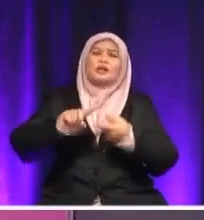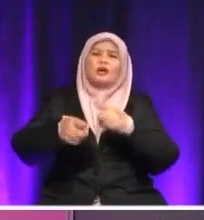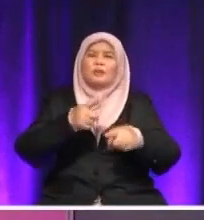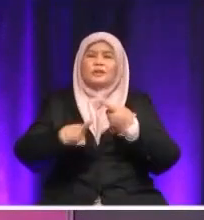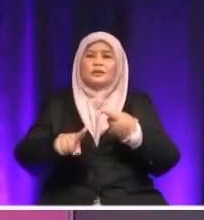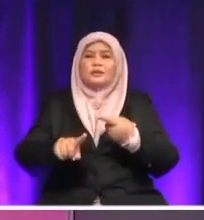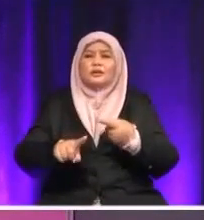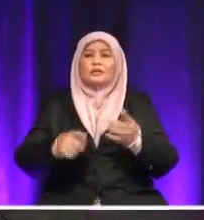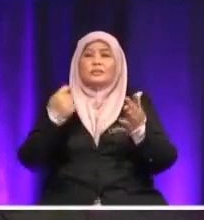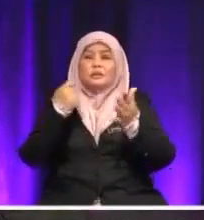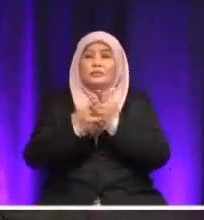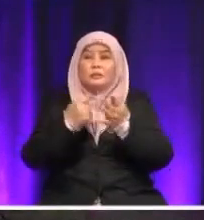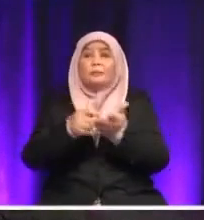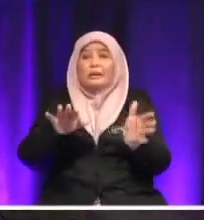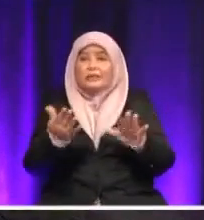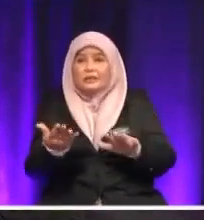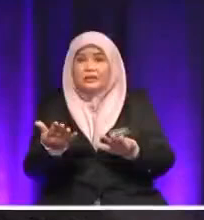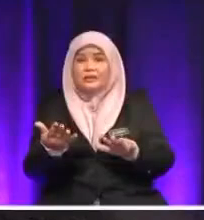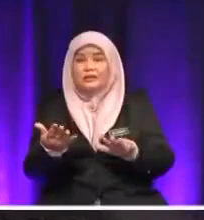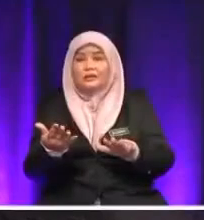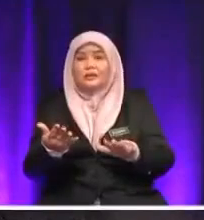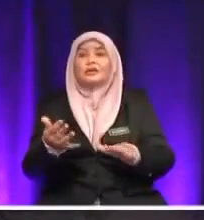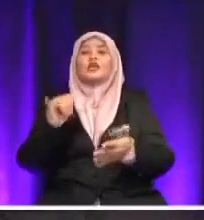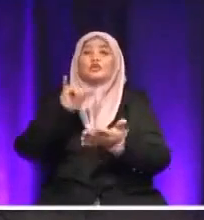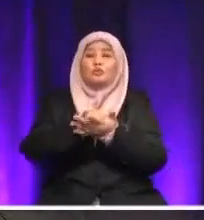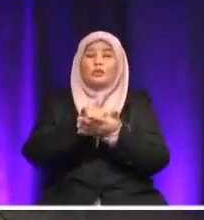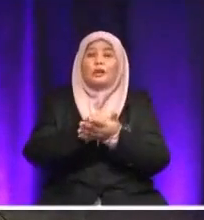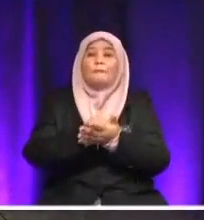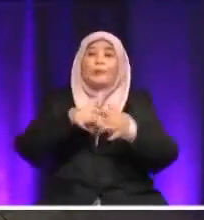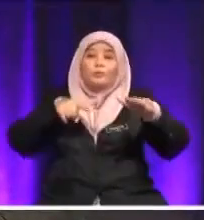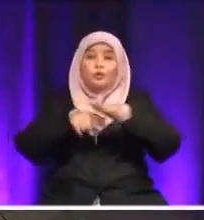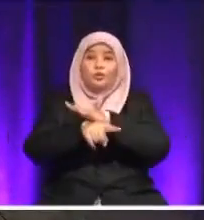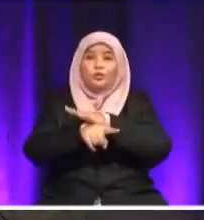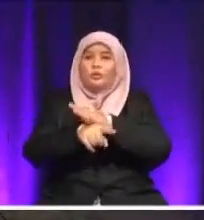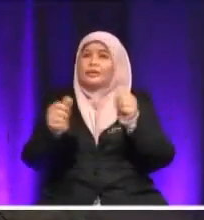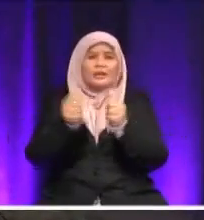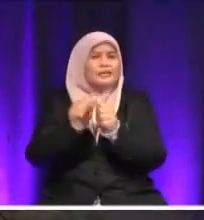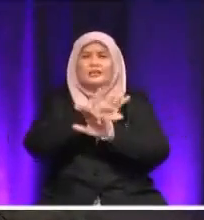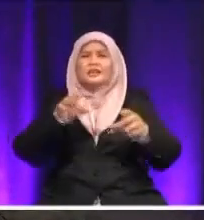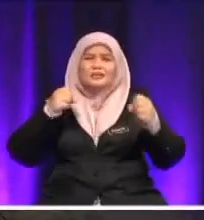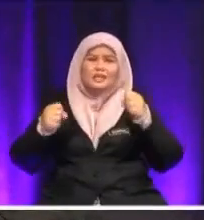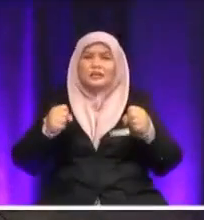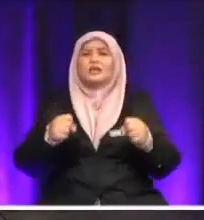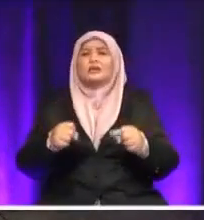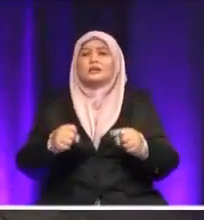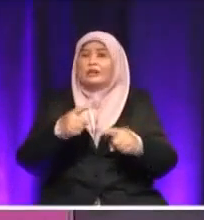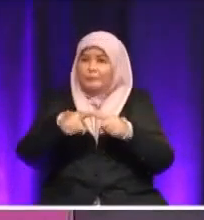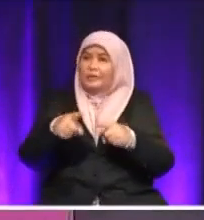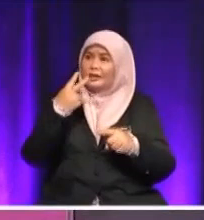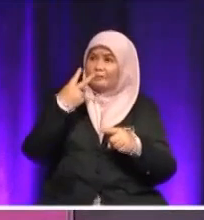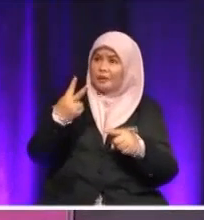rotan tiba-tiba mati. Itulah dia sebenarnya, membunuh dengan tidak sengaja tapi seolah-olah